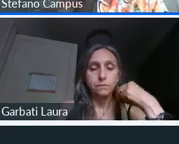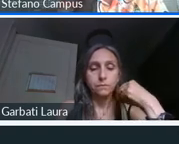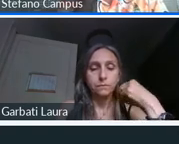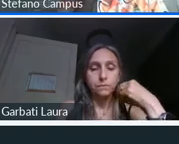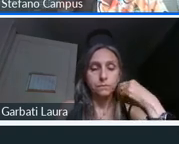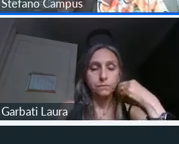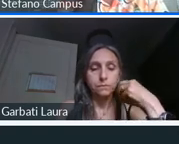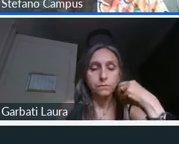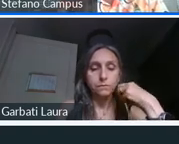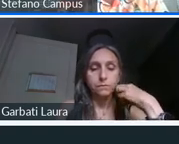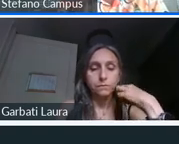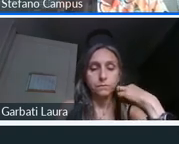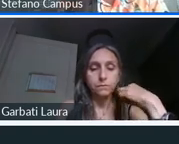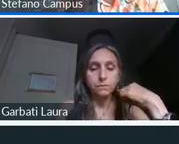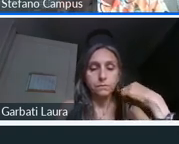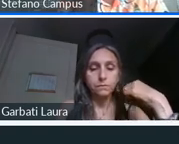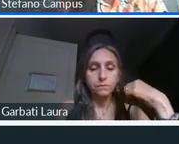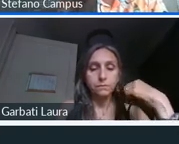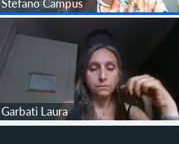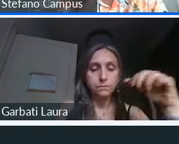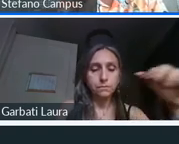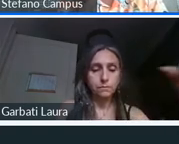sviluppi.